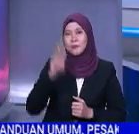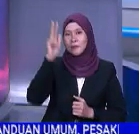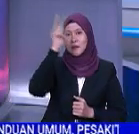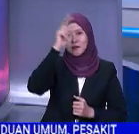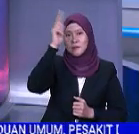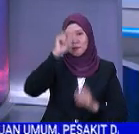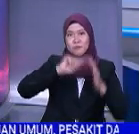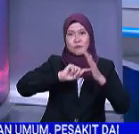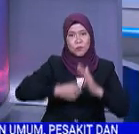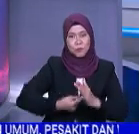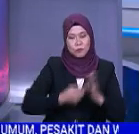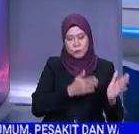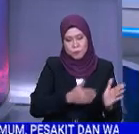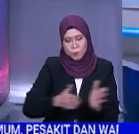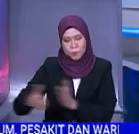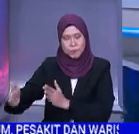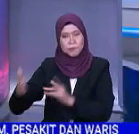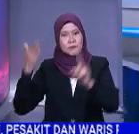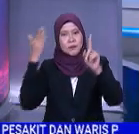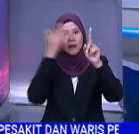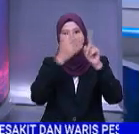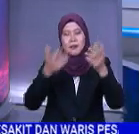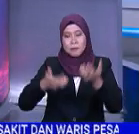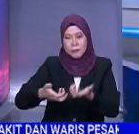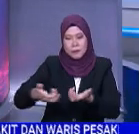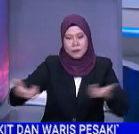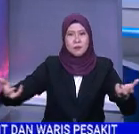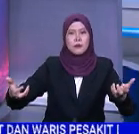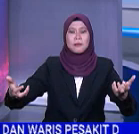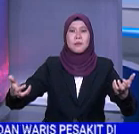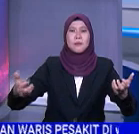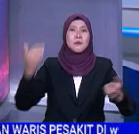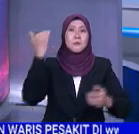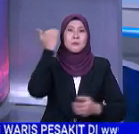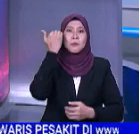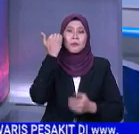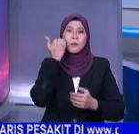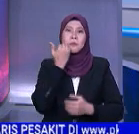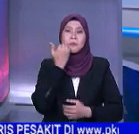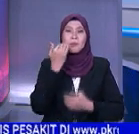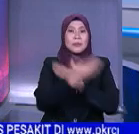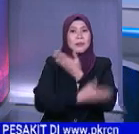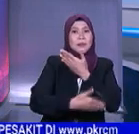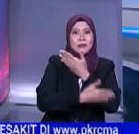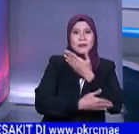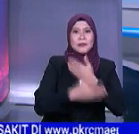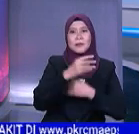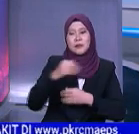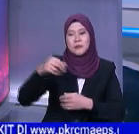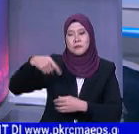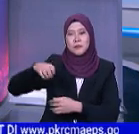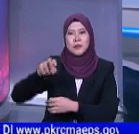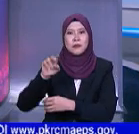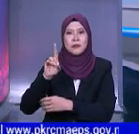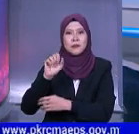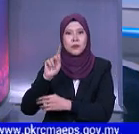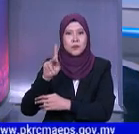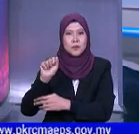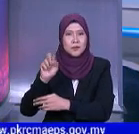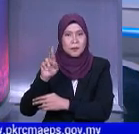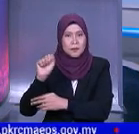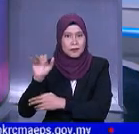Kerajaan telah memulakan perancangan ke arah memisahkan fungsi peguam negara dan pendakwa raya. Langkah berkenaan